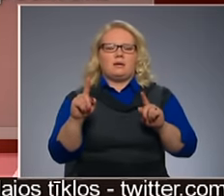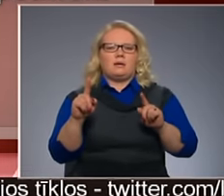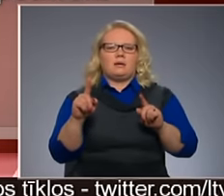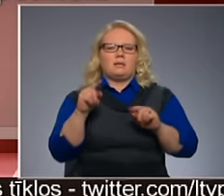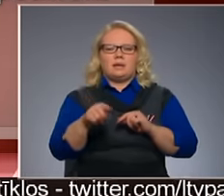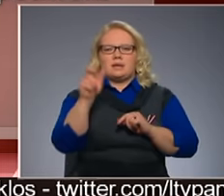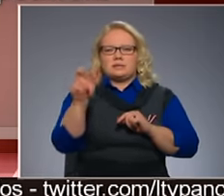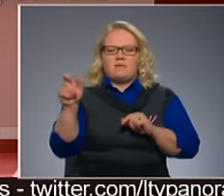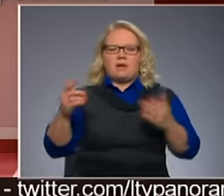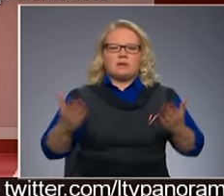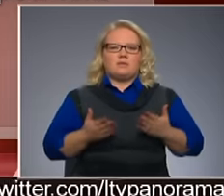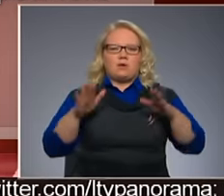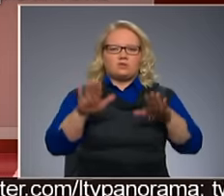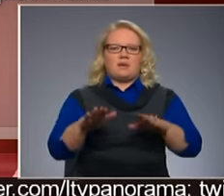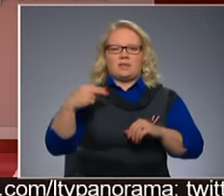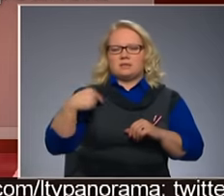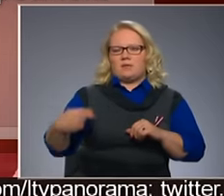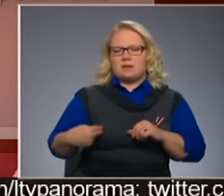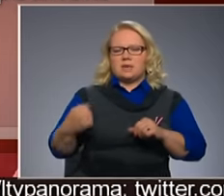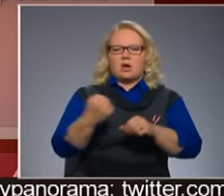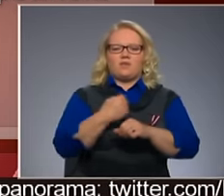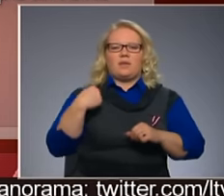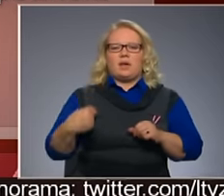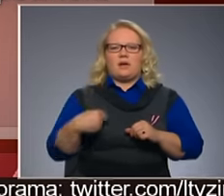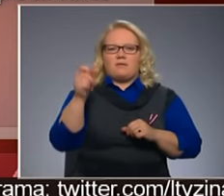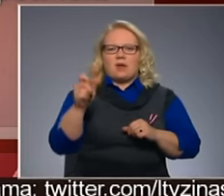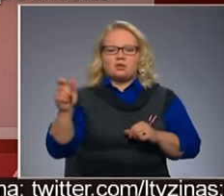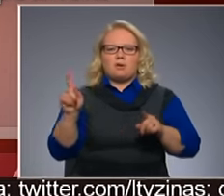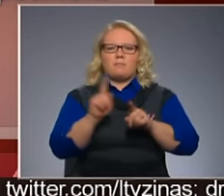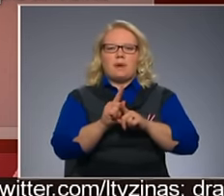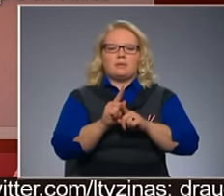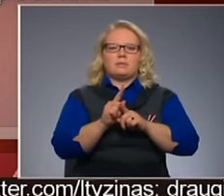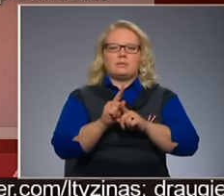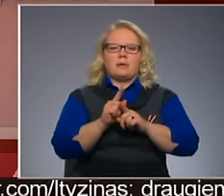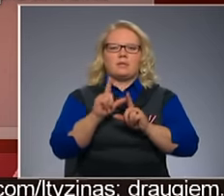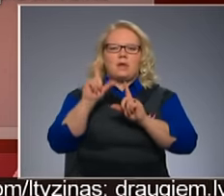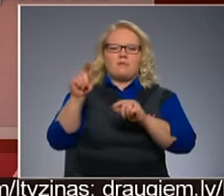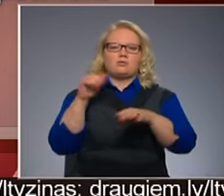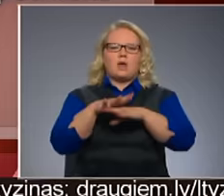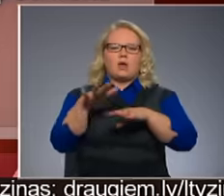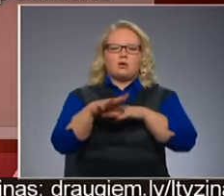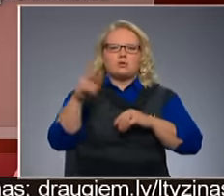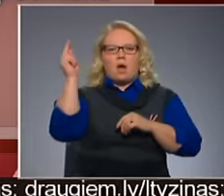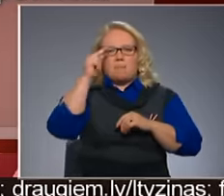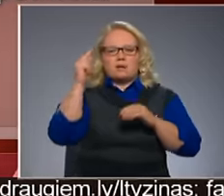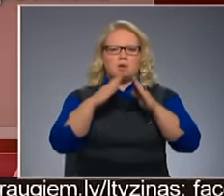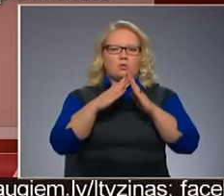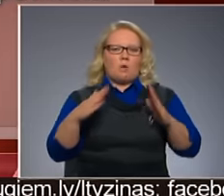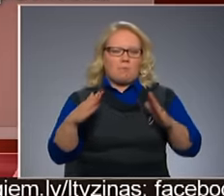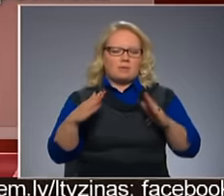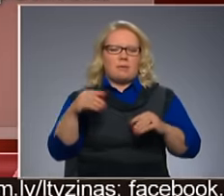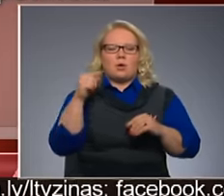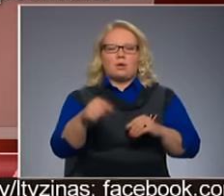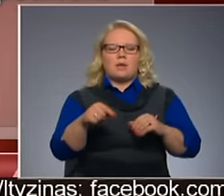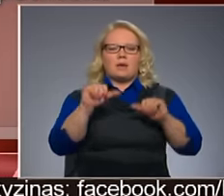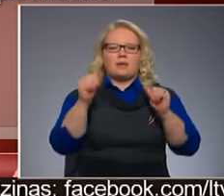tie cilvēki, kas ir dzīvojuši uz vietas Francijā, protams, viņi ir francūži, bet viņi ir devušies uz šīm teroristu apmācību nometnēm, jo tie šāda